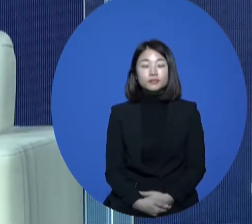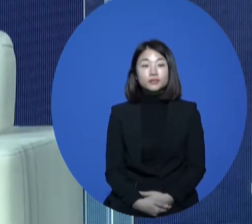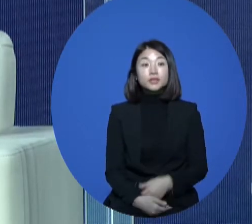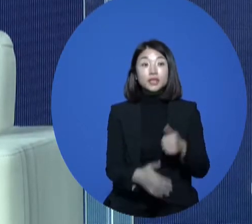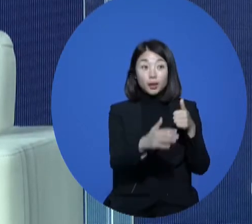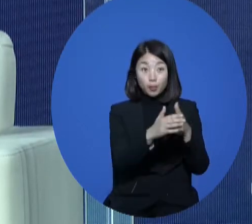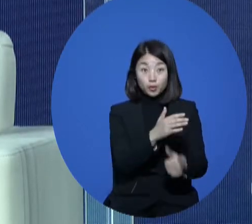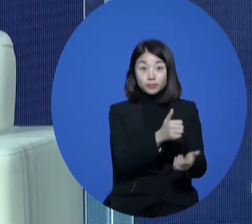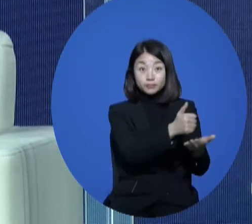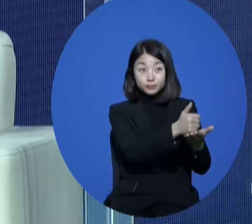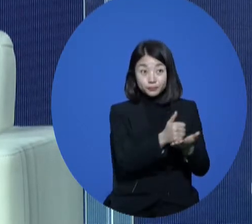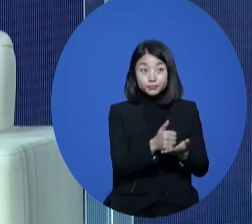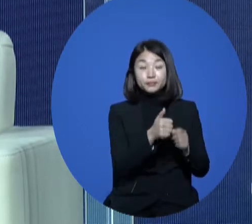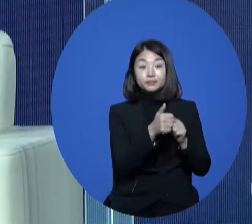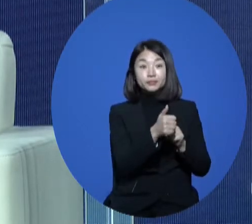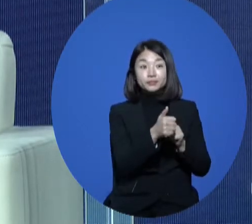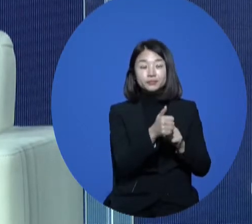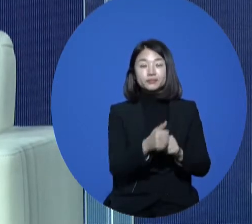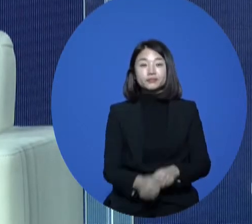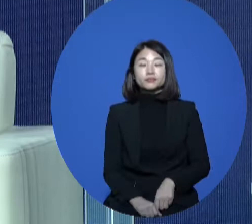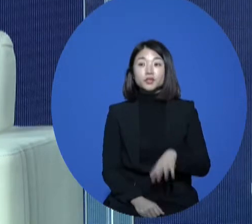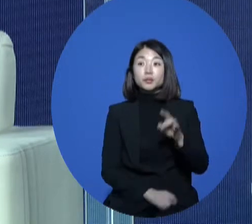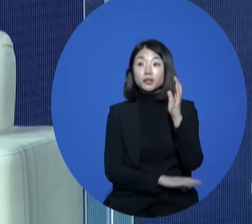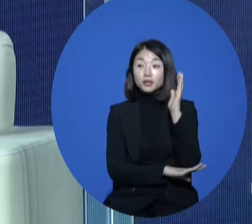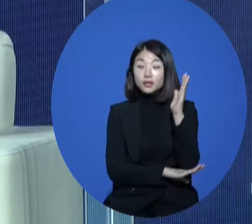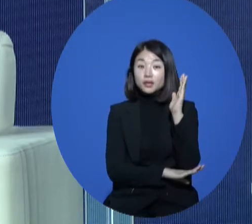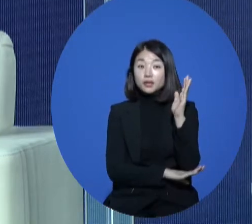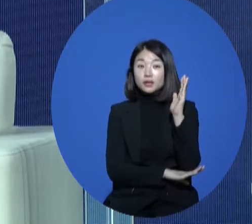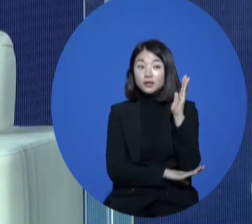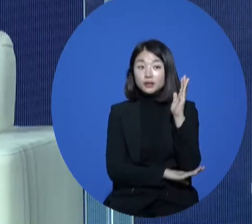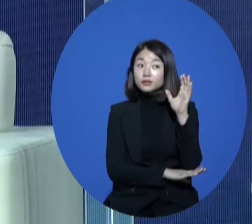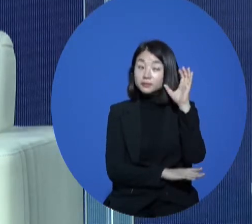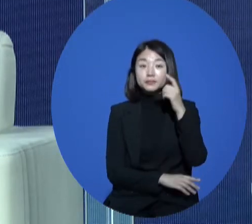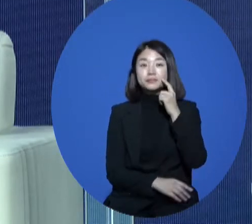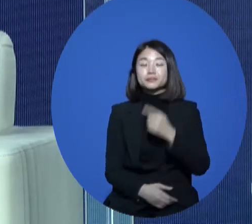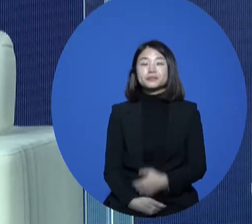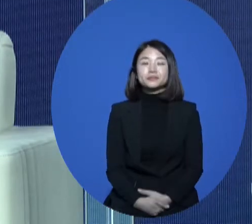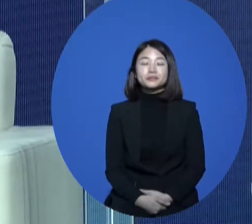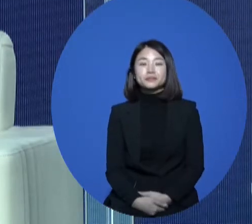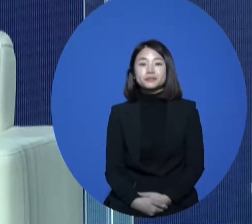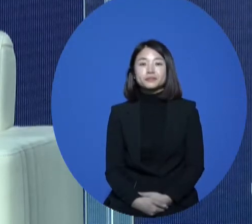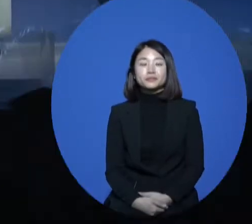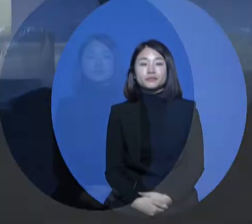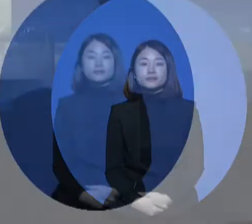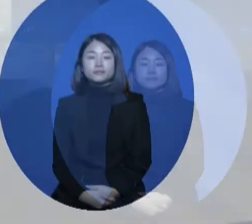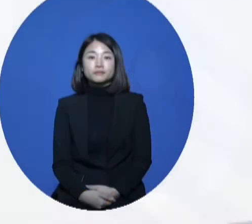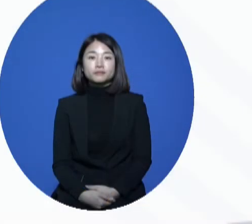쿤푸오리 대표님을 모시고 그 첫 번째 발제를 들어보도록 하겠습니다.